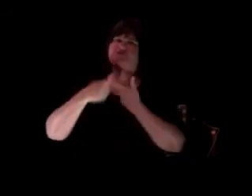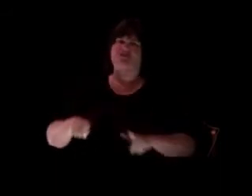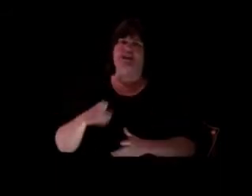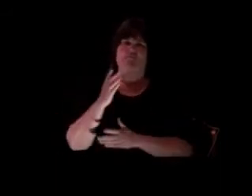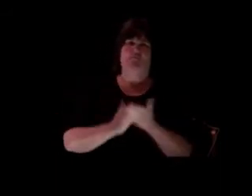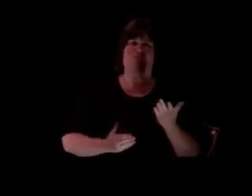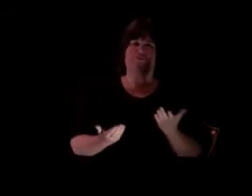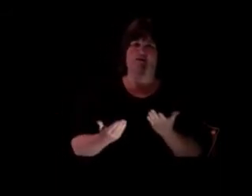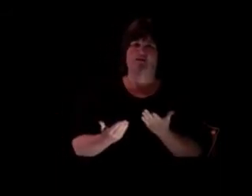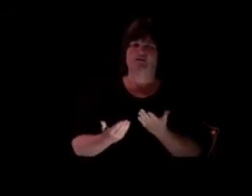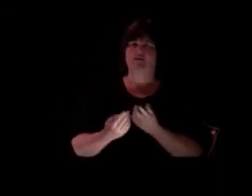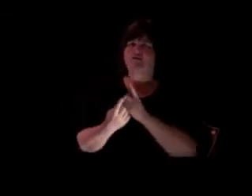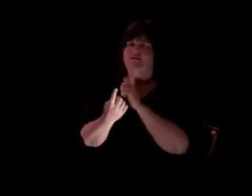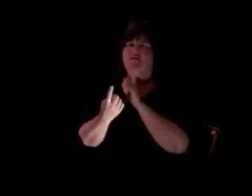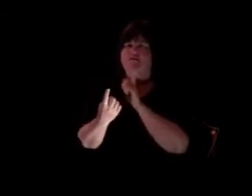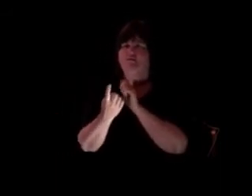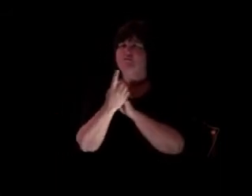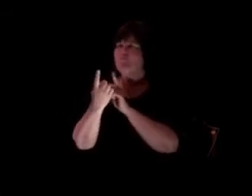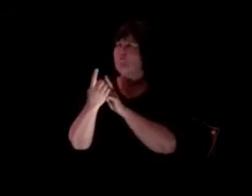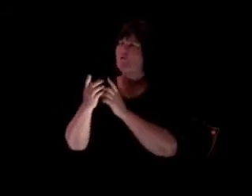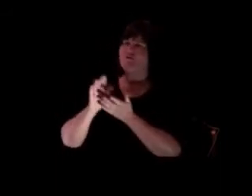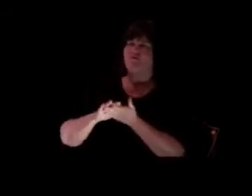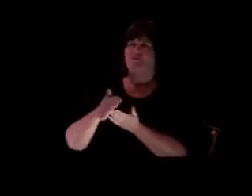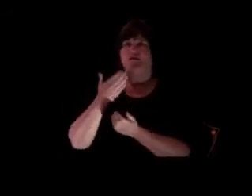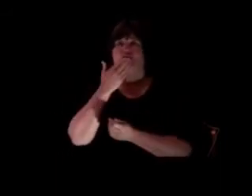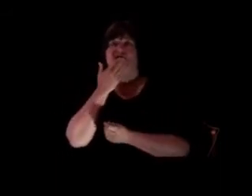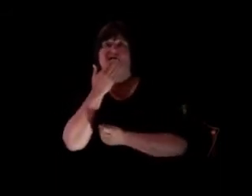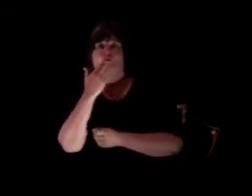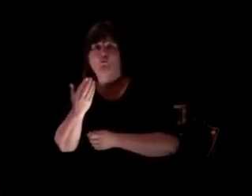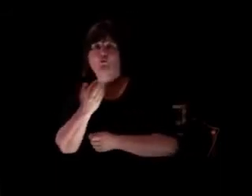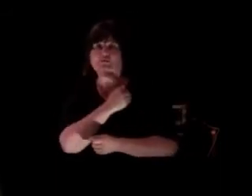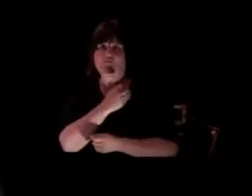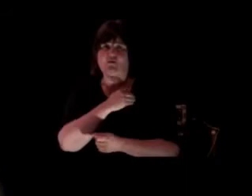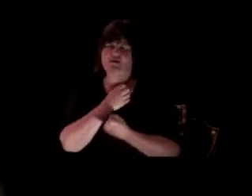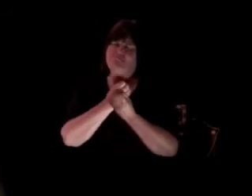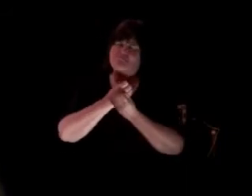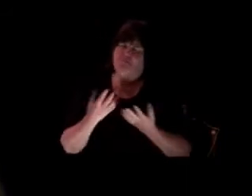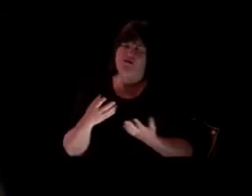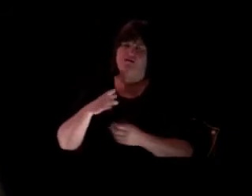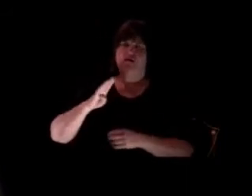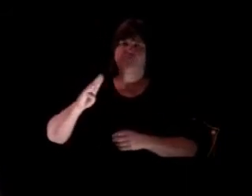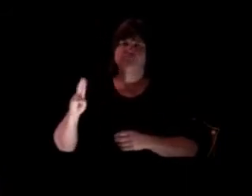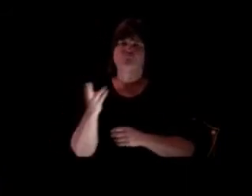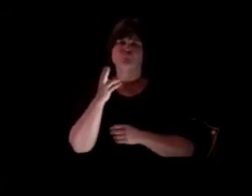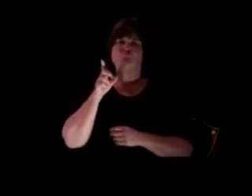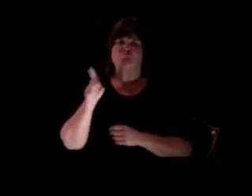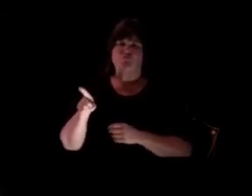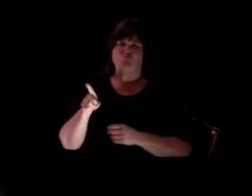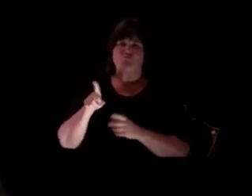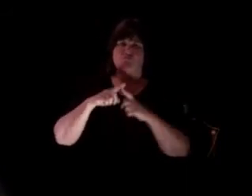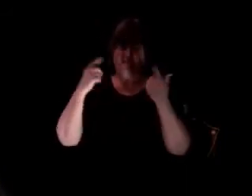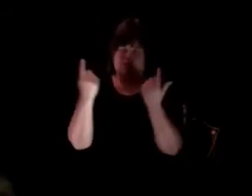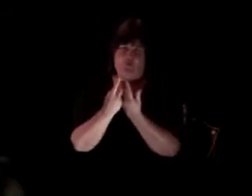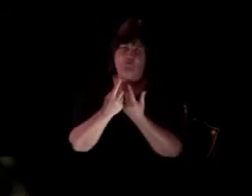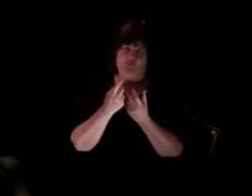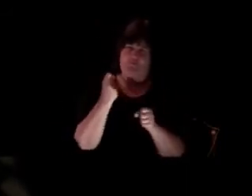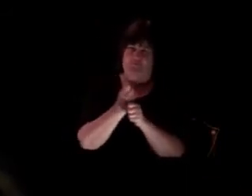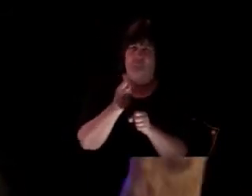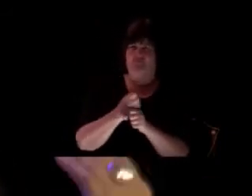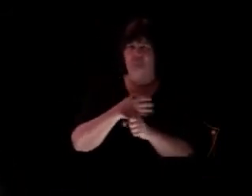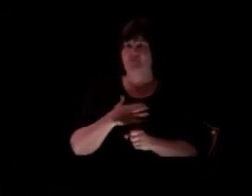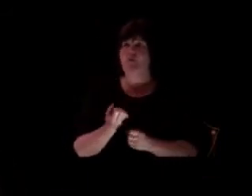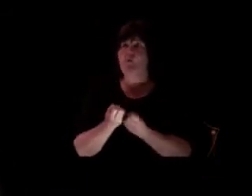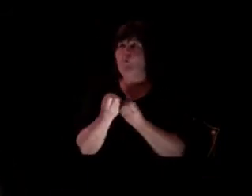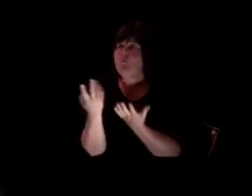Her møtes det med veldig mye gode tilbakemeldinger I veldig mange BUP-rom egentlig, og mange voksne som